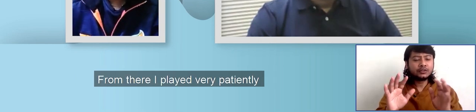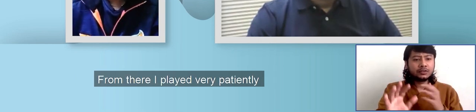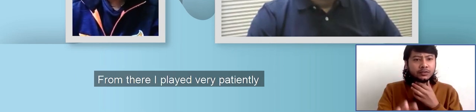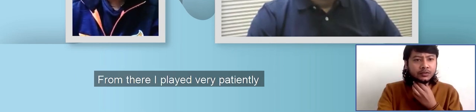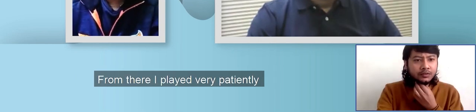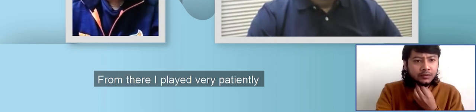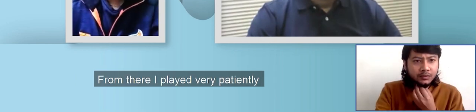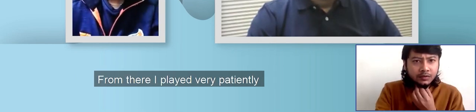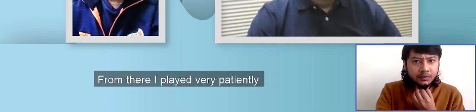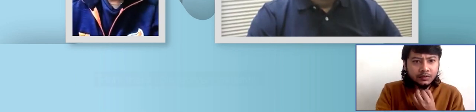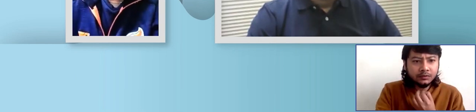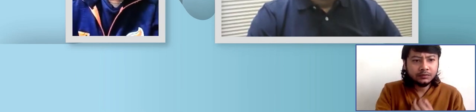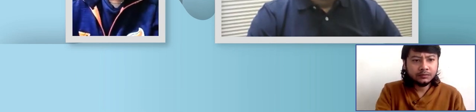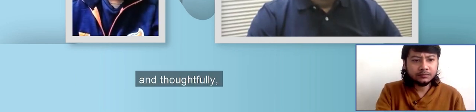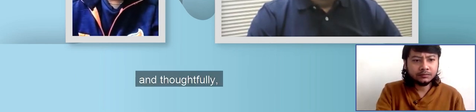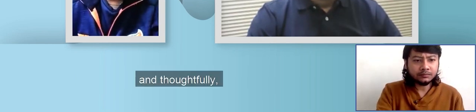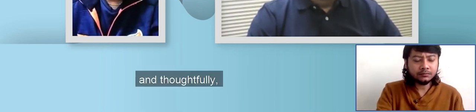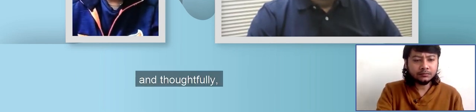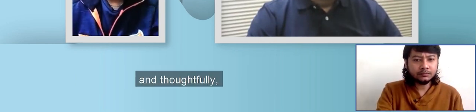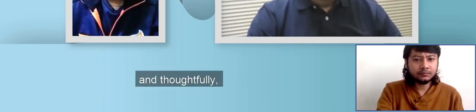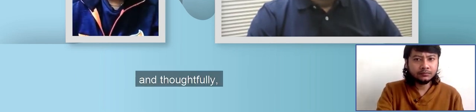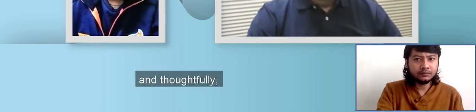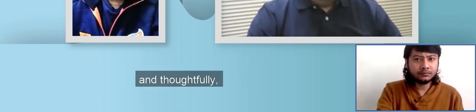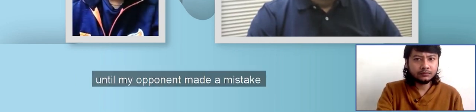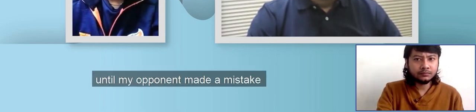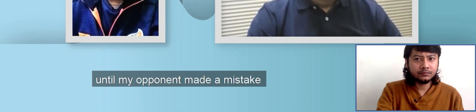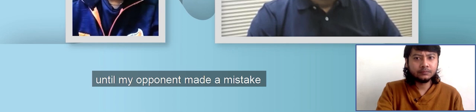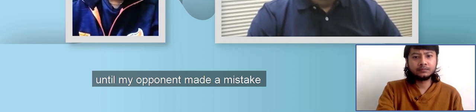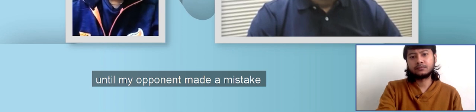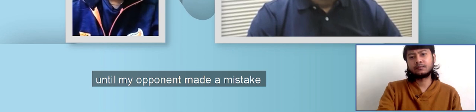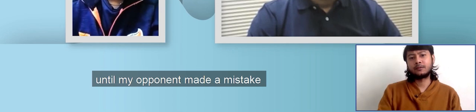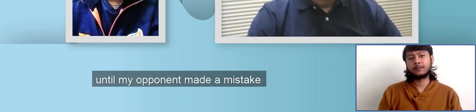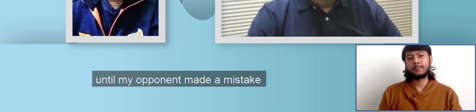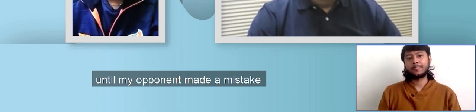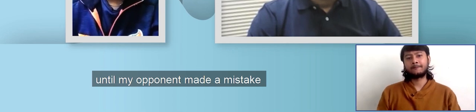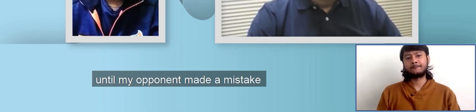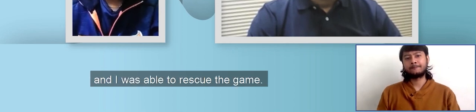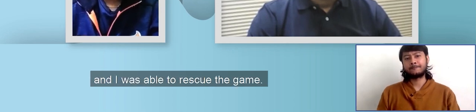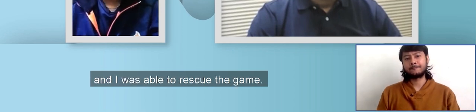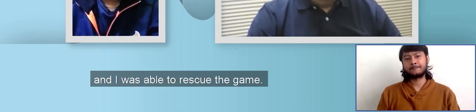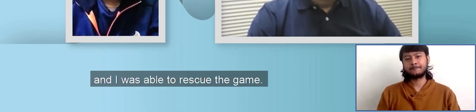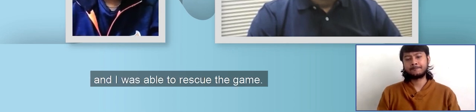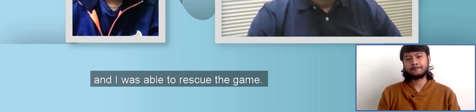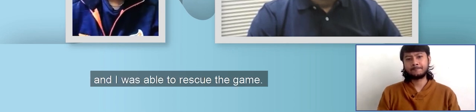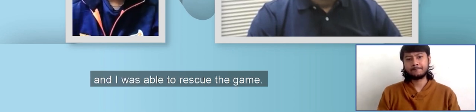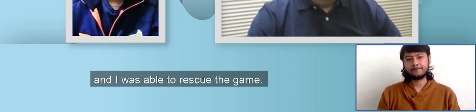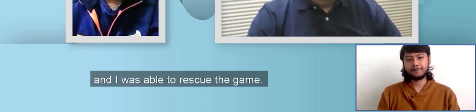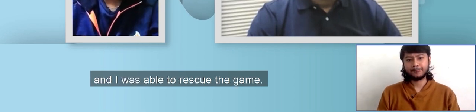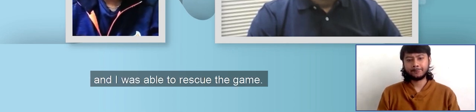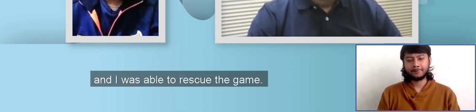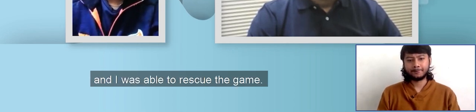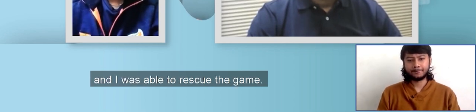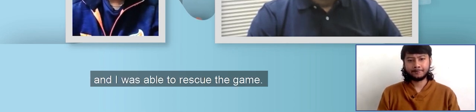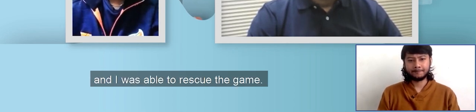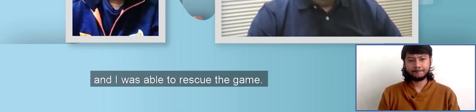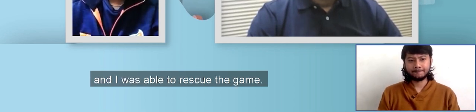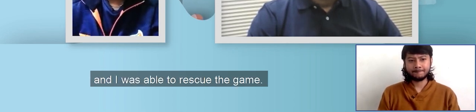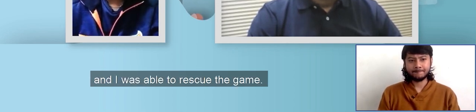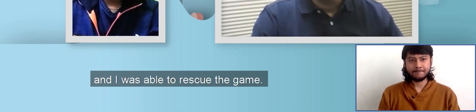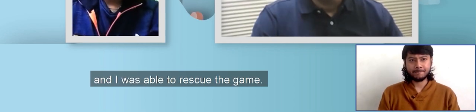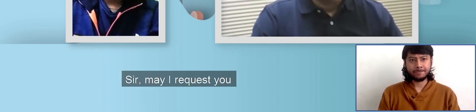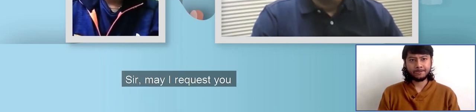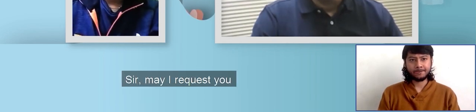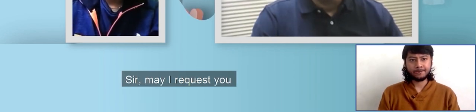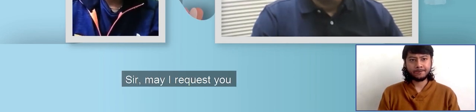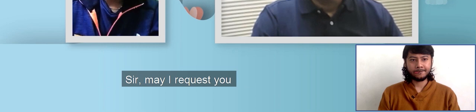बहुत टाइम से सोच के और अच्छा से खेल के उधर उसने एक मिस्टेक कर दिया था, इसीलिए मैंने वो गेम निकाला